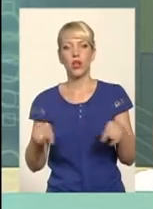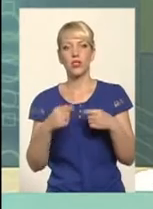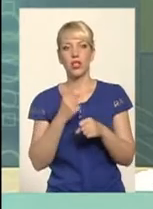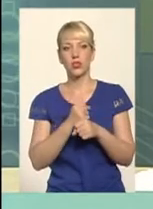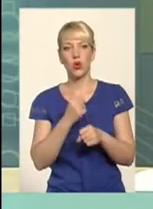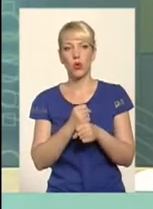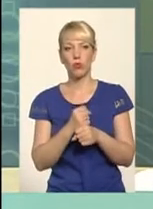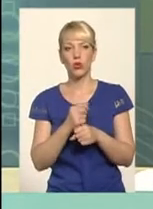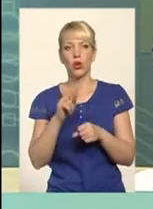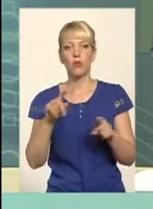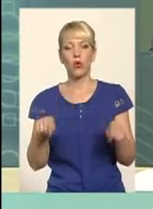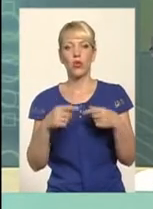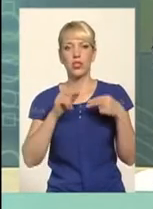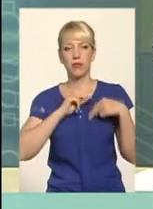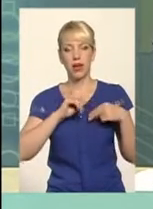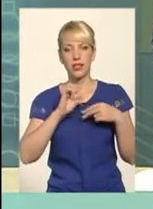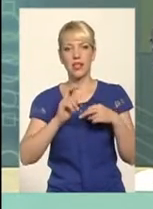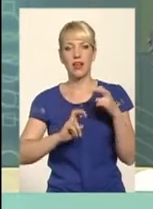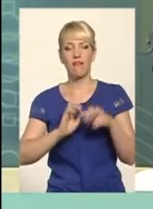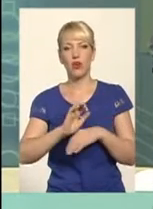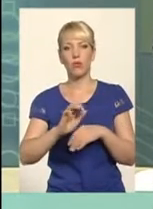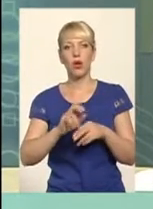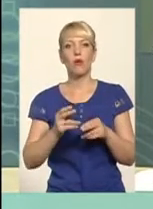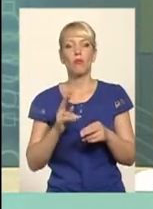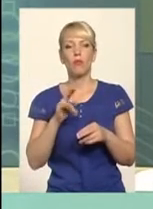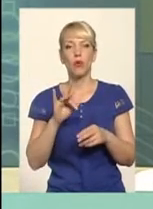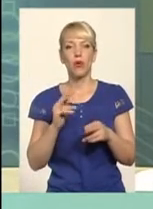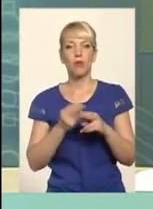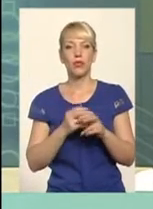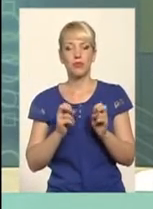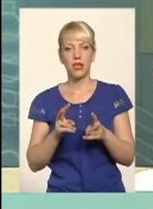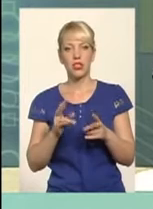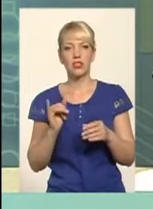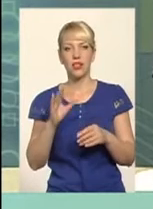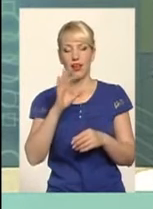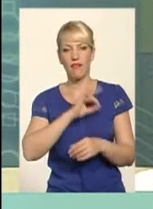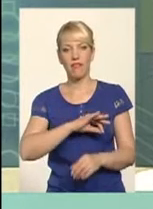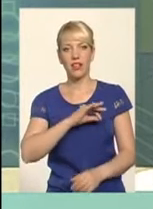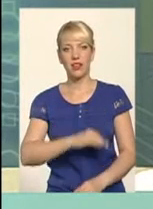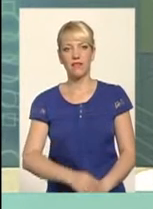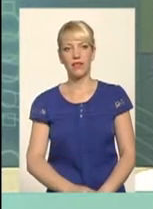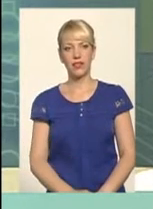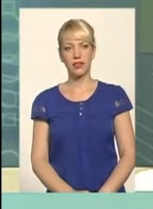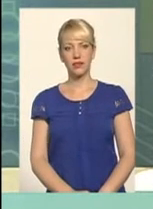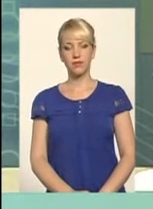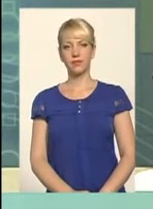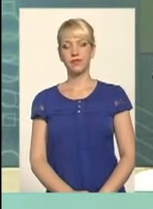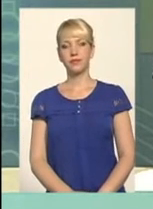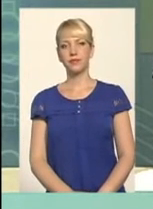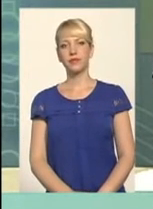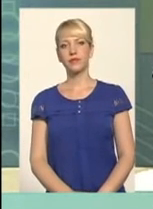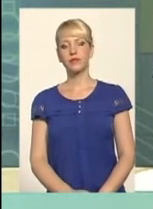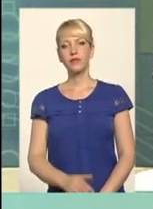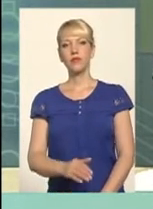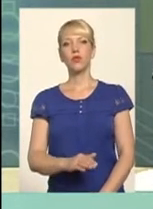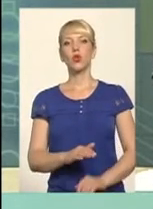і організацію праці на виробництві, про безпечність і ефективність. Слухаємо вас, ставте своє запитання.